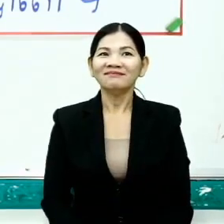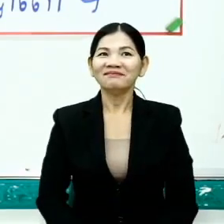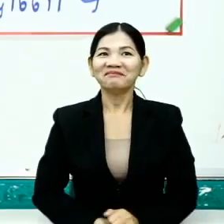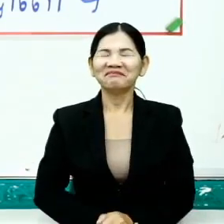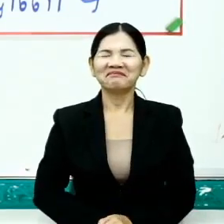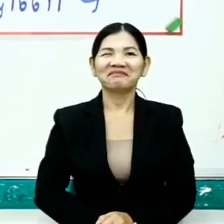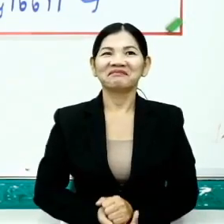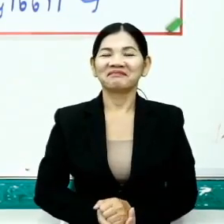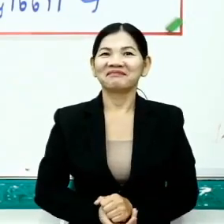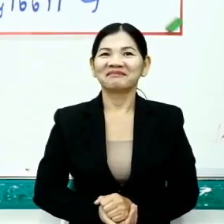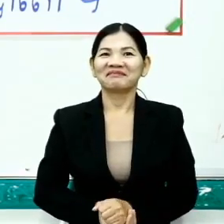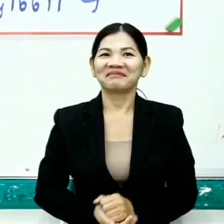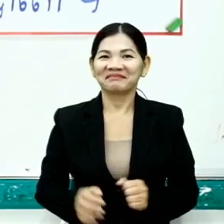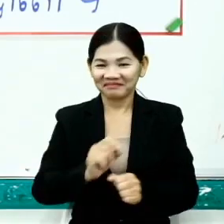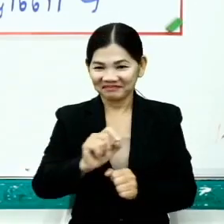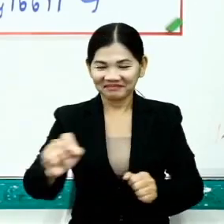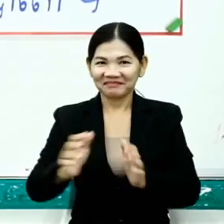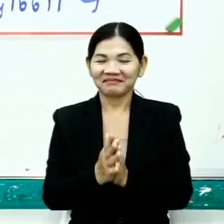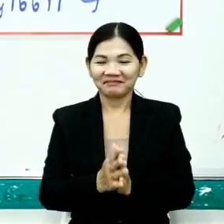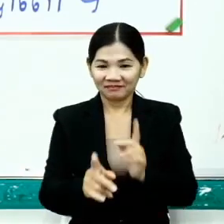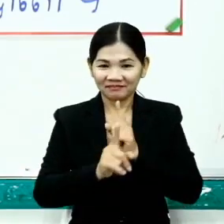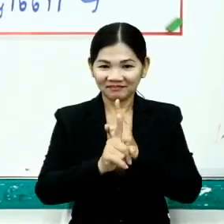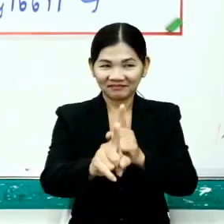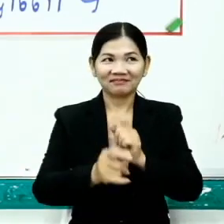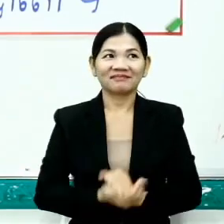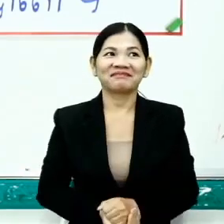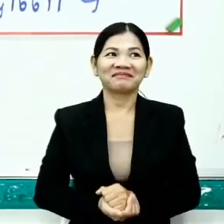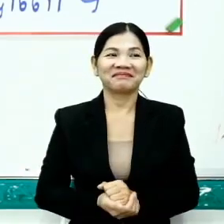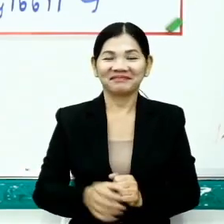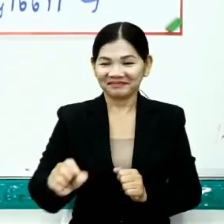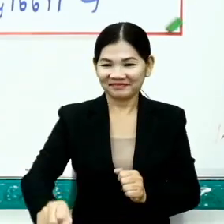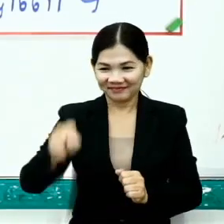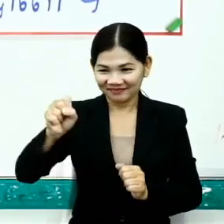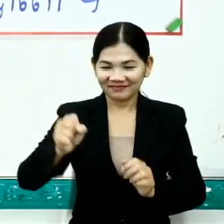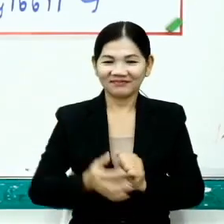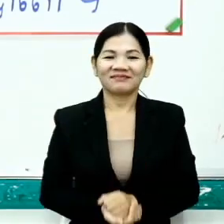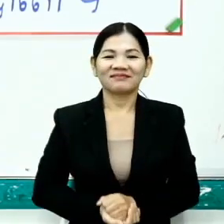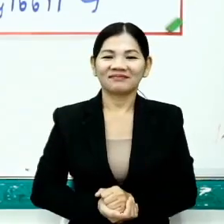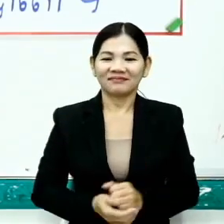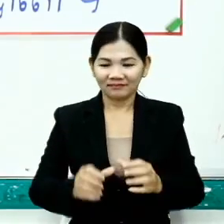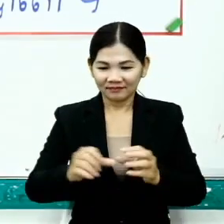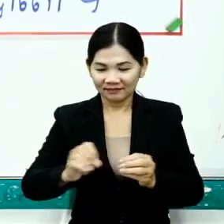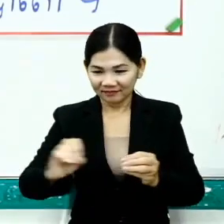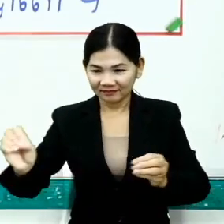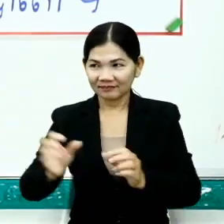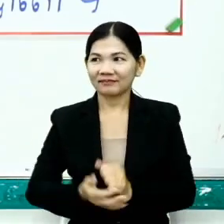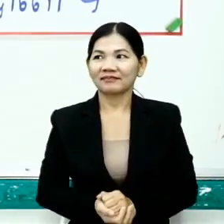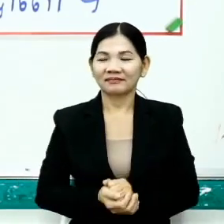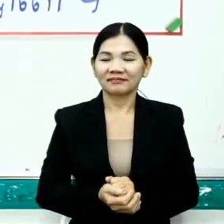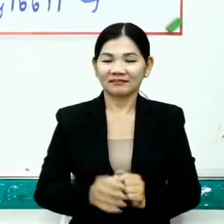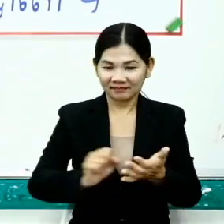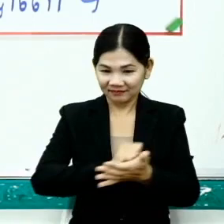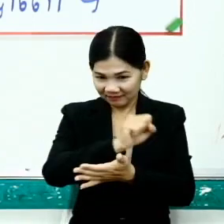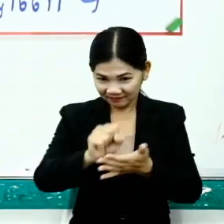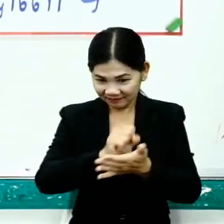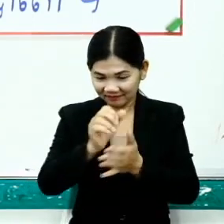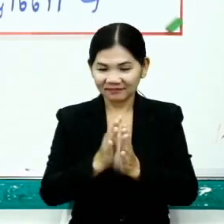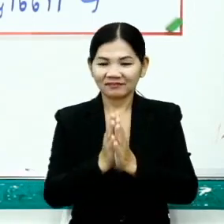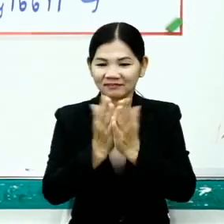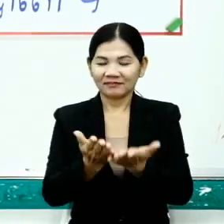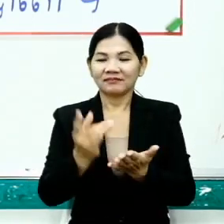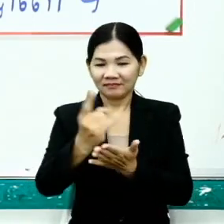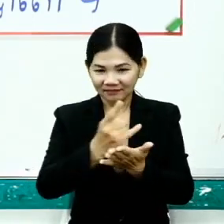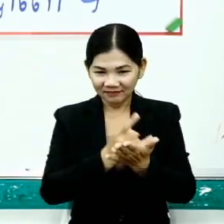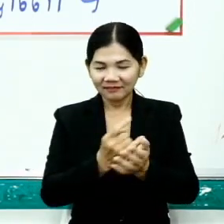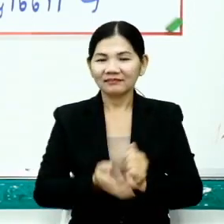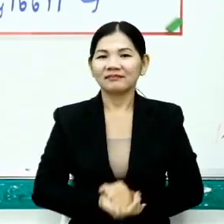ចាត្រៀមខ្លួនសរសេរសរសេរតាមអានឥឡូវកូនលើកក្តារឈ្នួន first ដីសកែបលប់សៀវភៅមេ